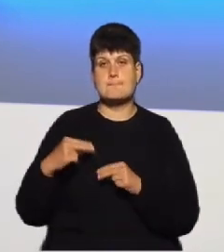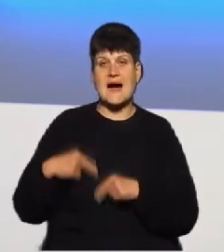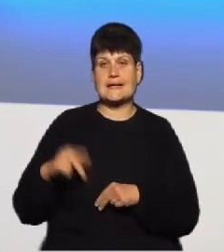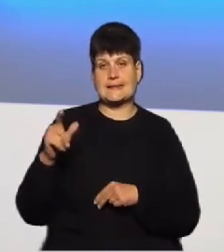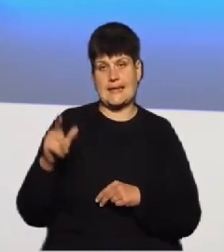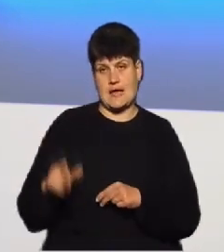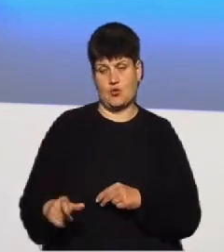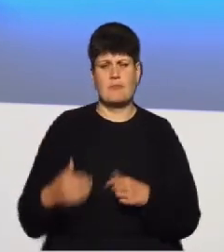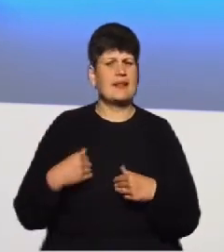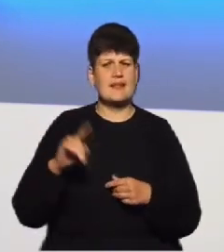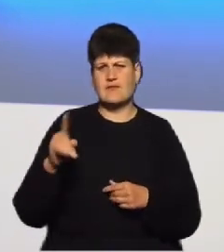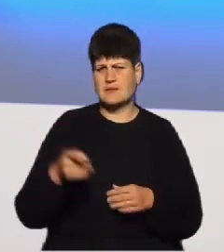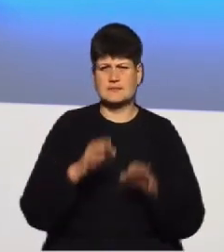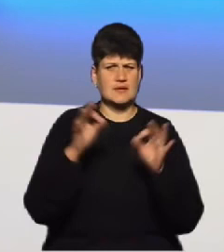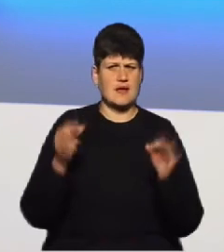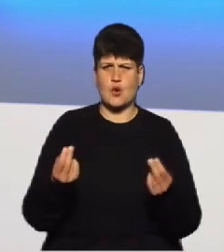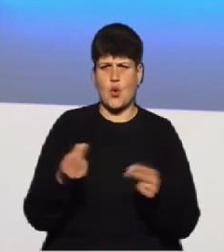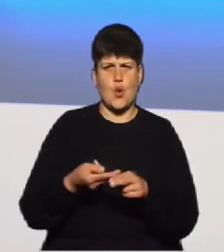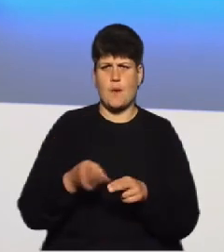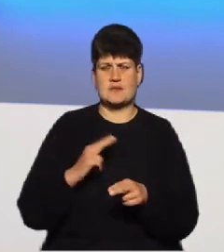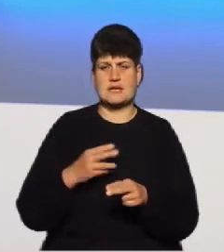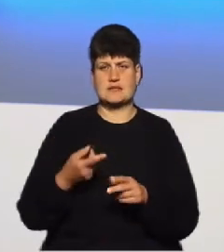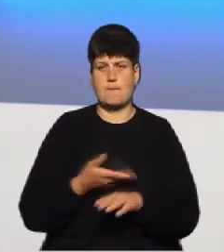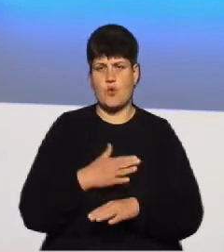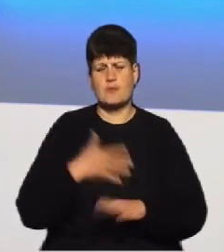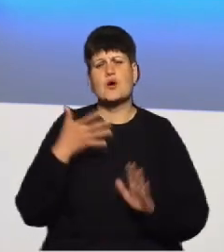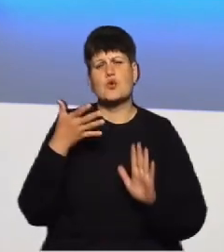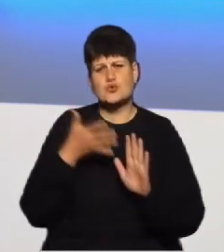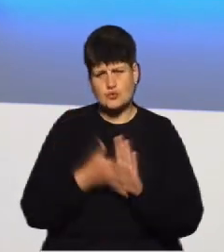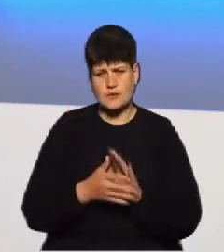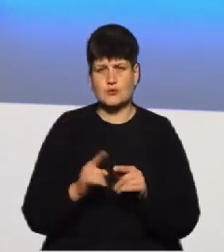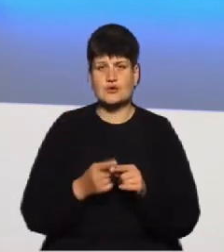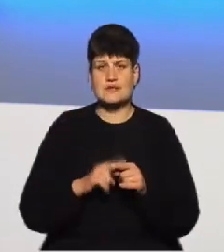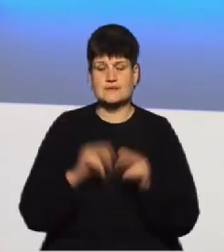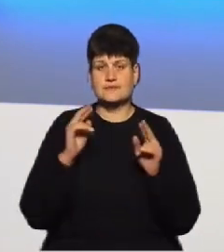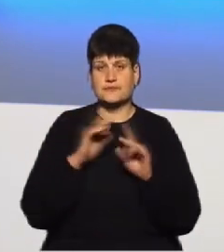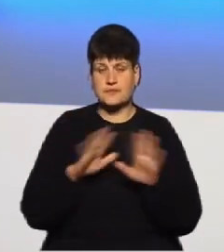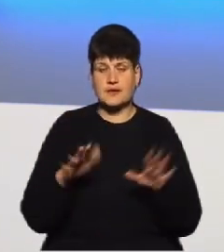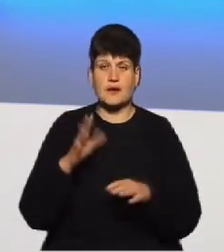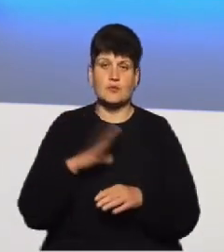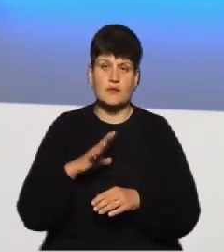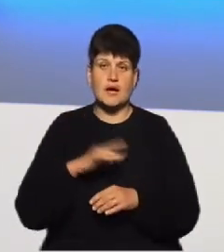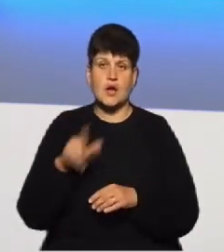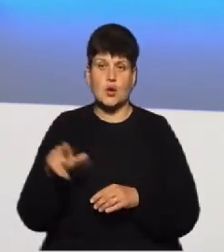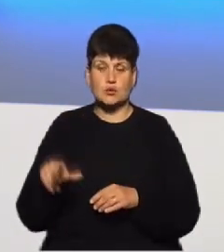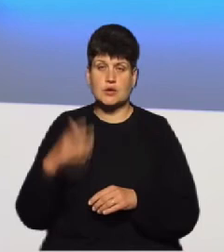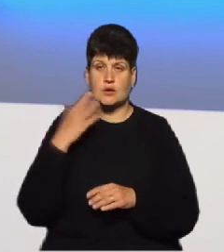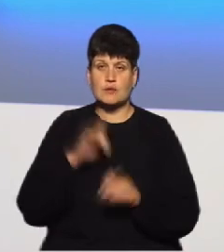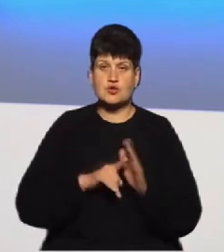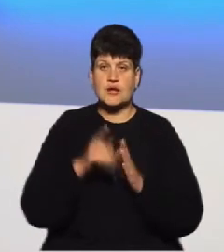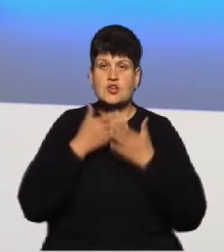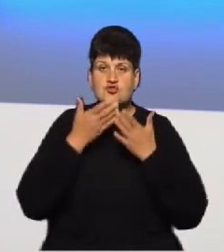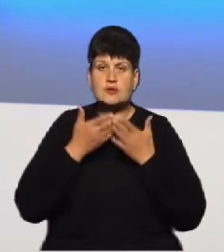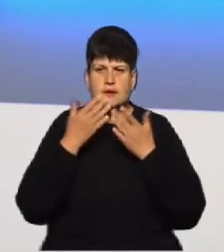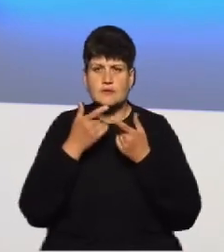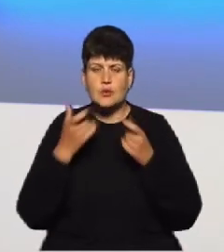вимагаємо жодних компенсацій від Польщі. Ми розуміємо, що це апріорі. Інколи люди, коли починають там читати якісь інформацію, вони кажуть, ой,